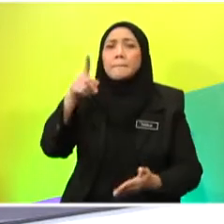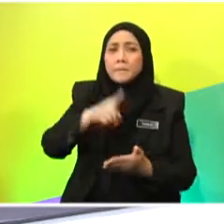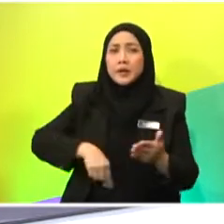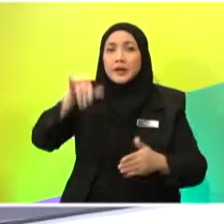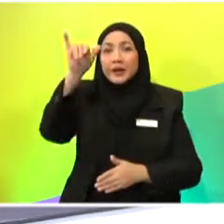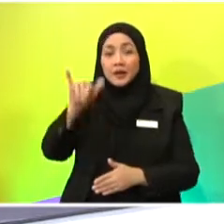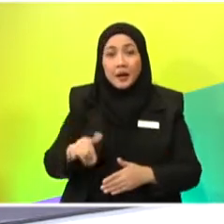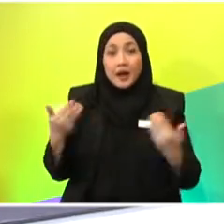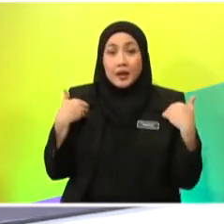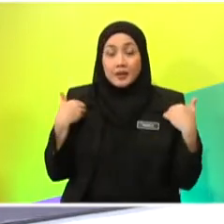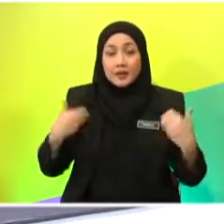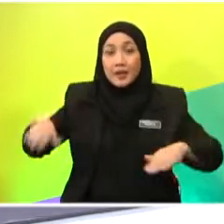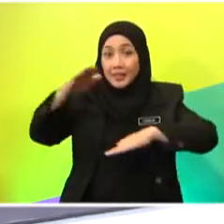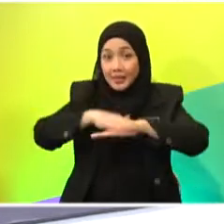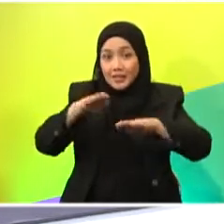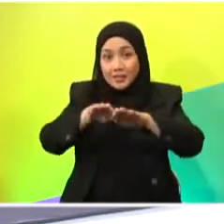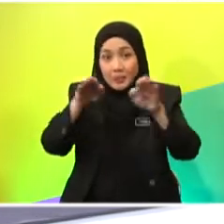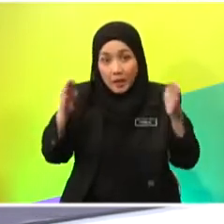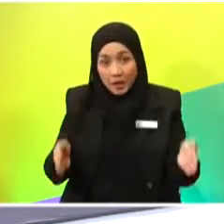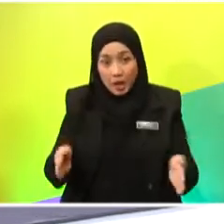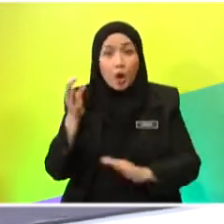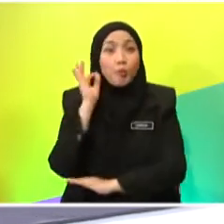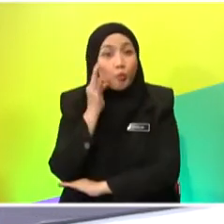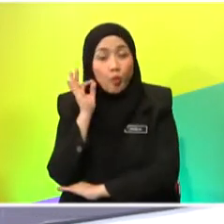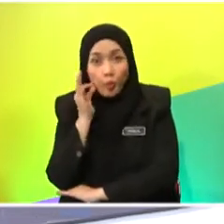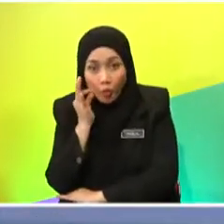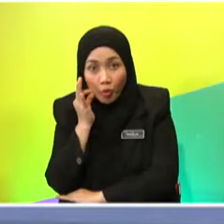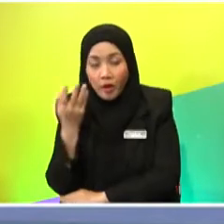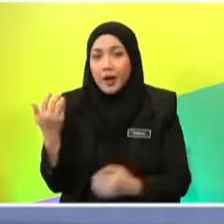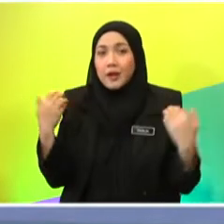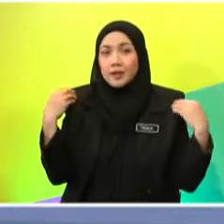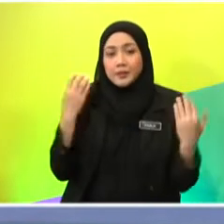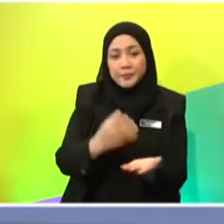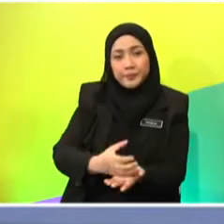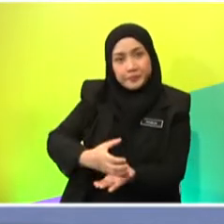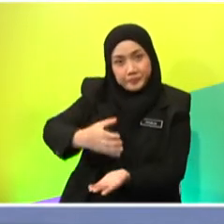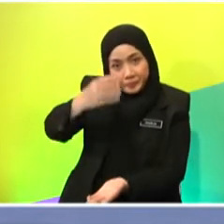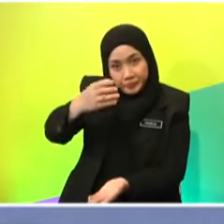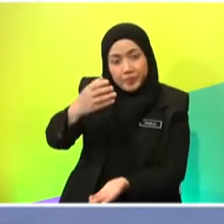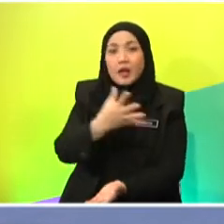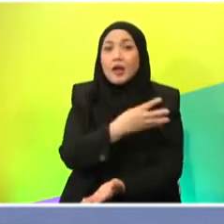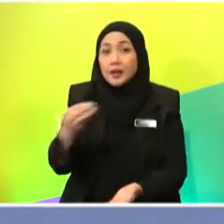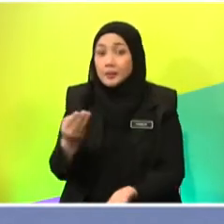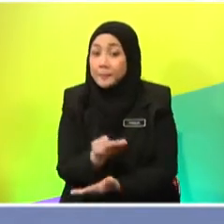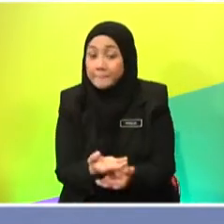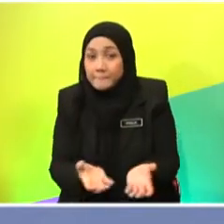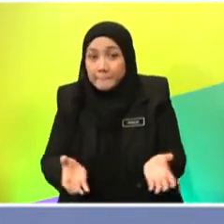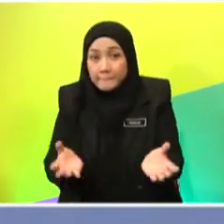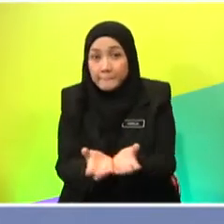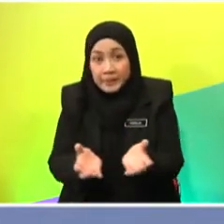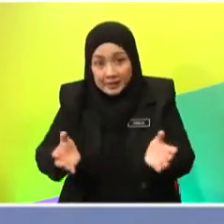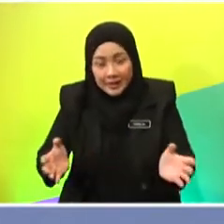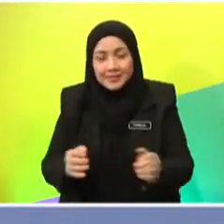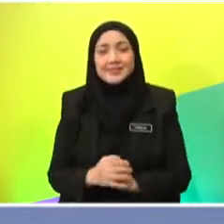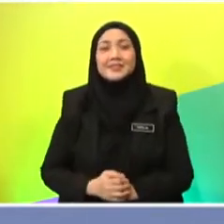oke Ada buah-buahan ada balang kosong Oke ada bekas cat sehari ini